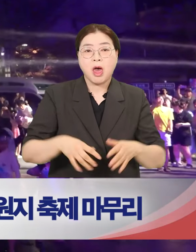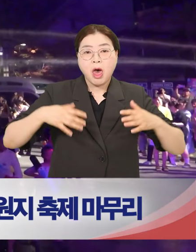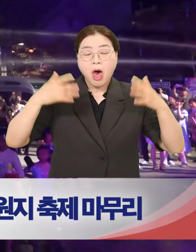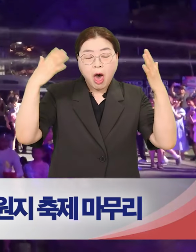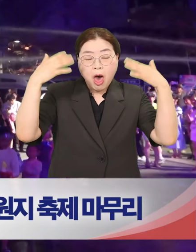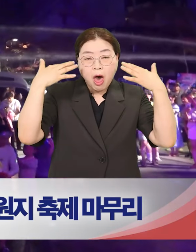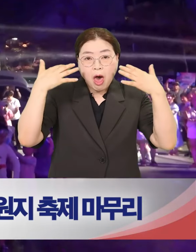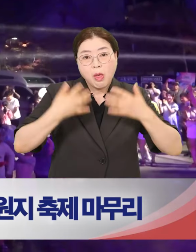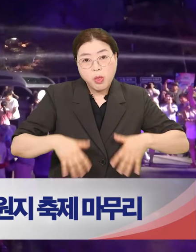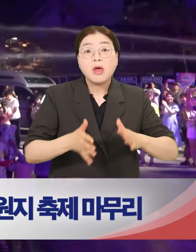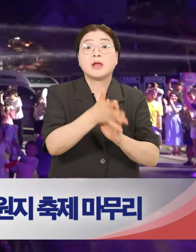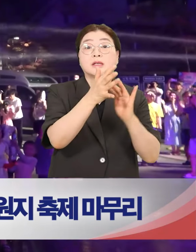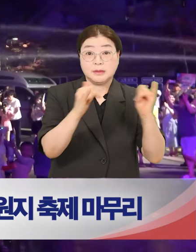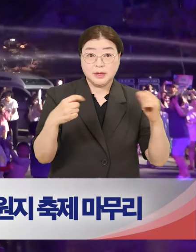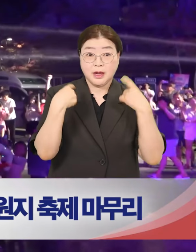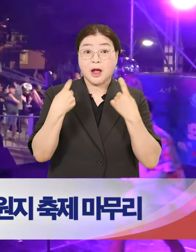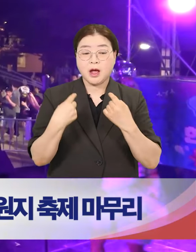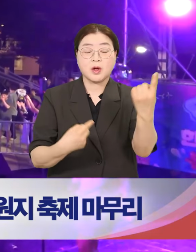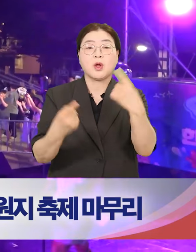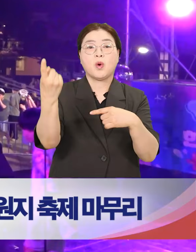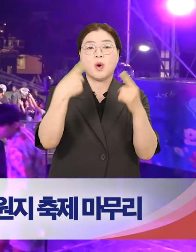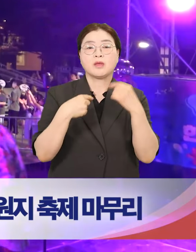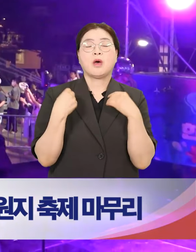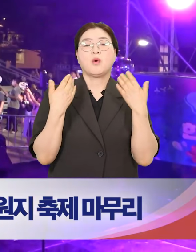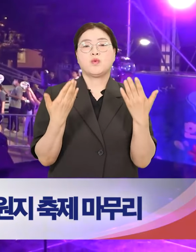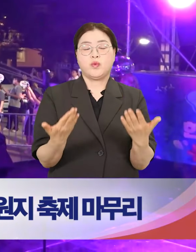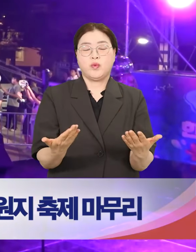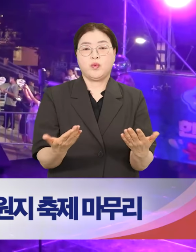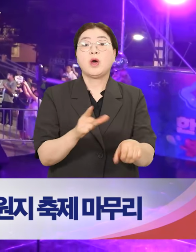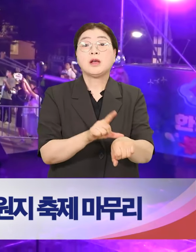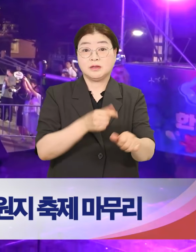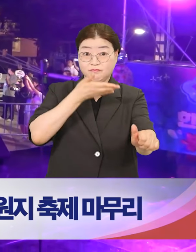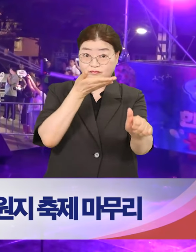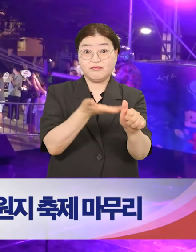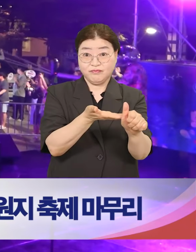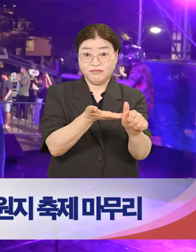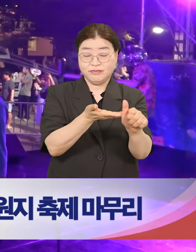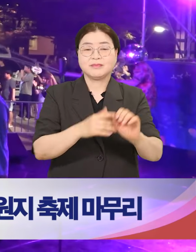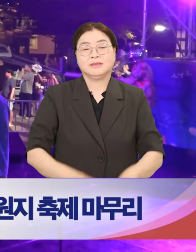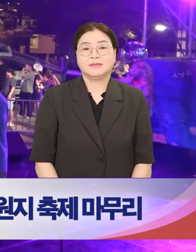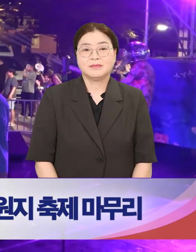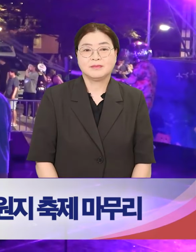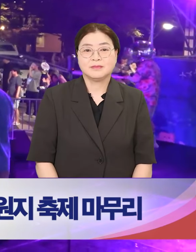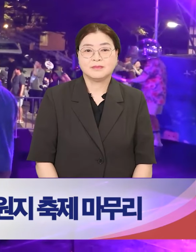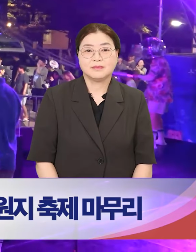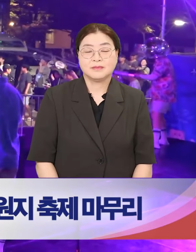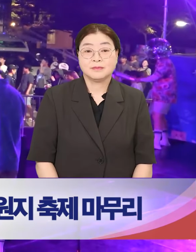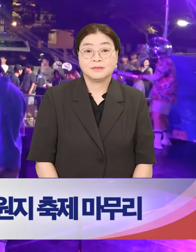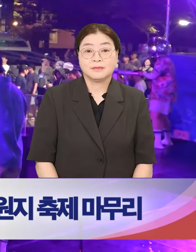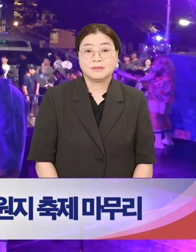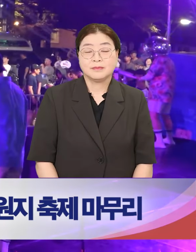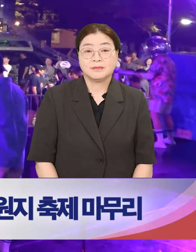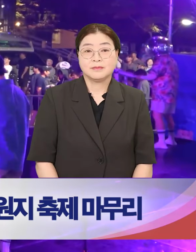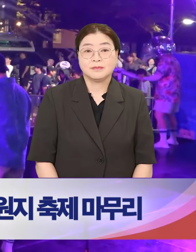펼쳐졌던 태백 한강 낙동강 발원지 축제는 무더위에 지친 시민과 관광객들에게 휴식과 재충전을 하는